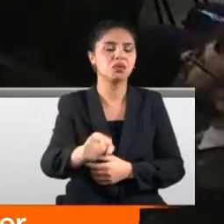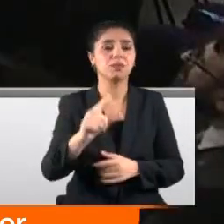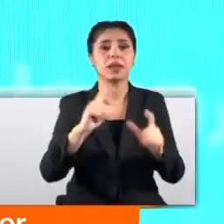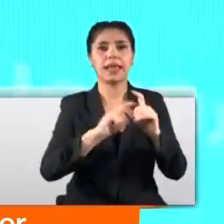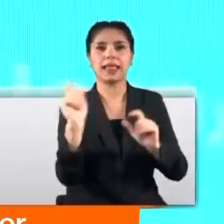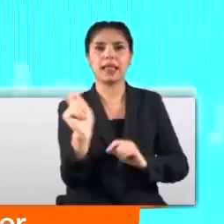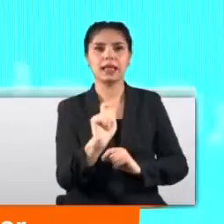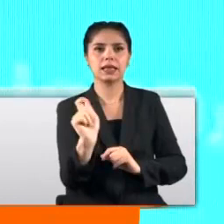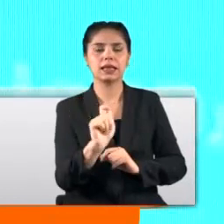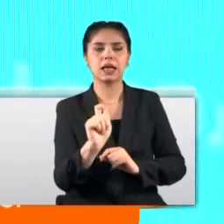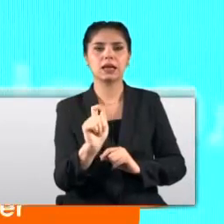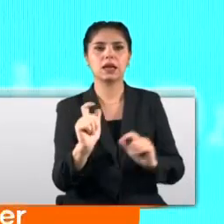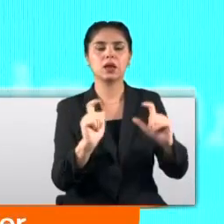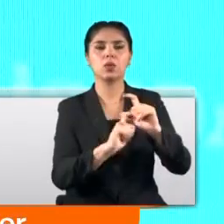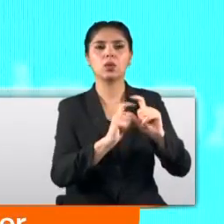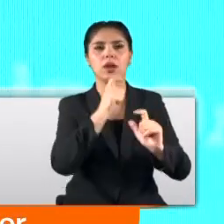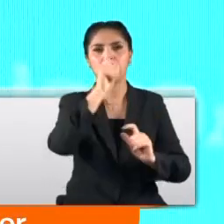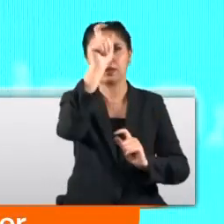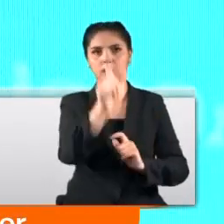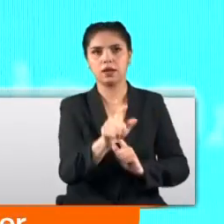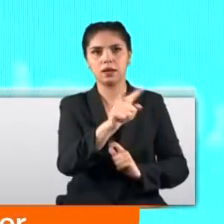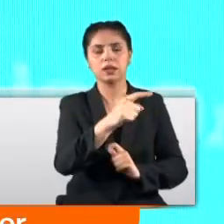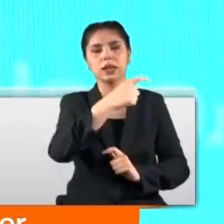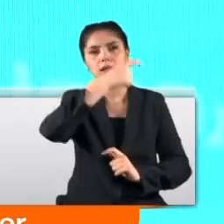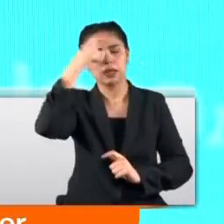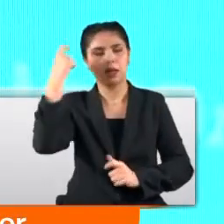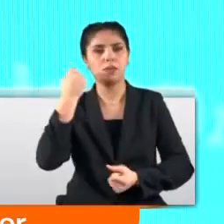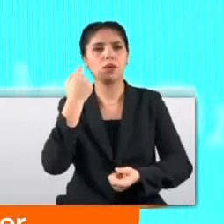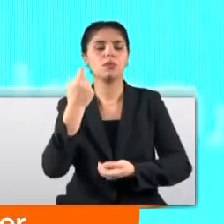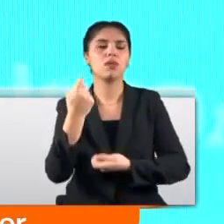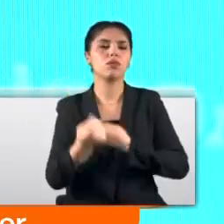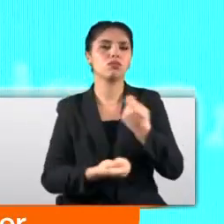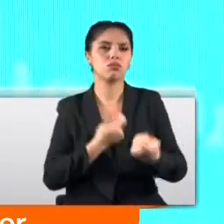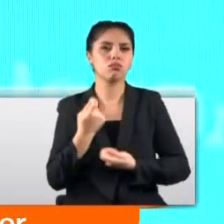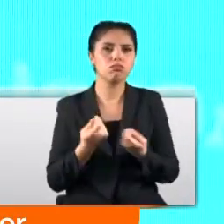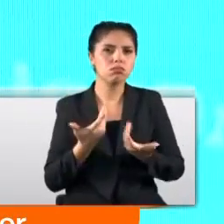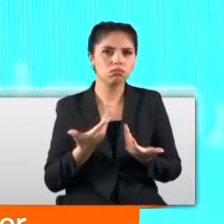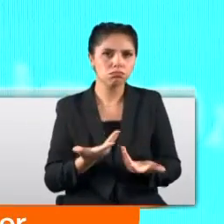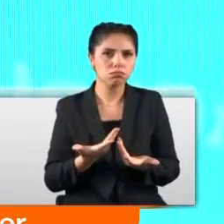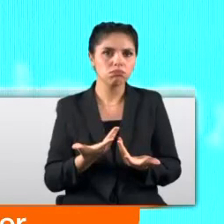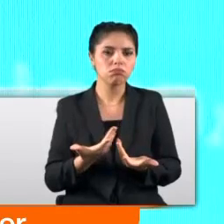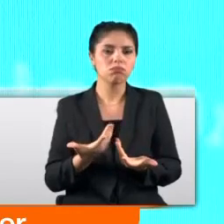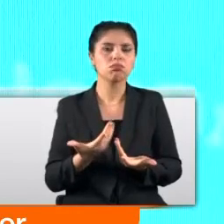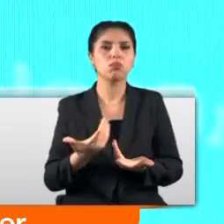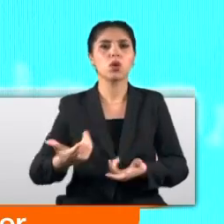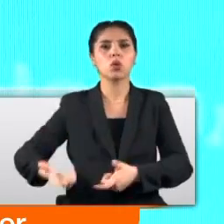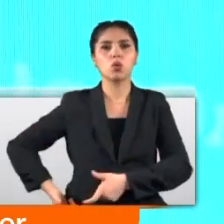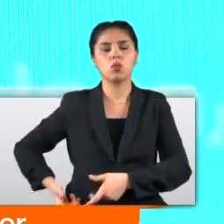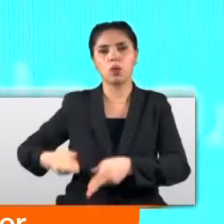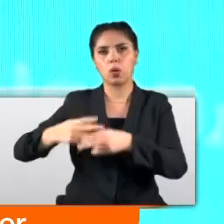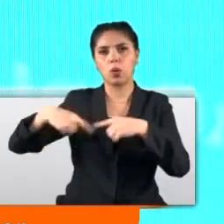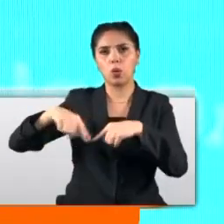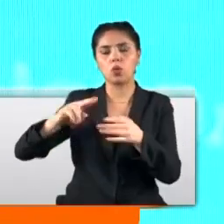sekreter Sayın gesin samimi gayretleri maalesef bizzat Güvenlik Konseyi